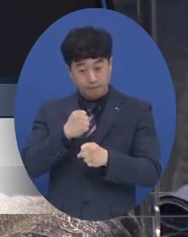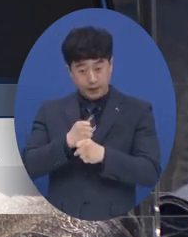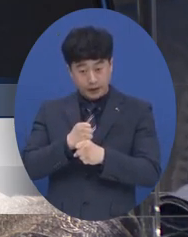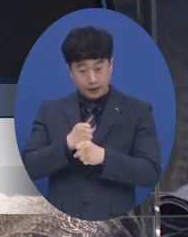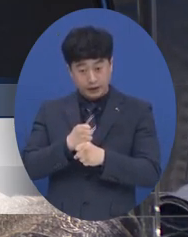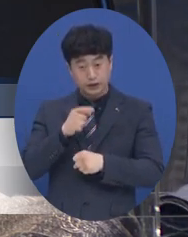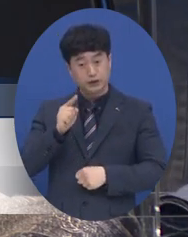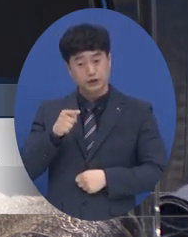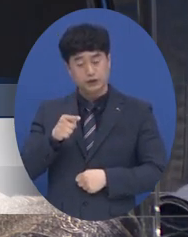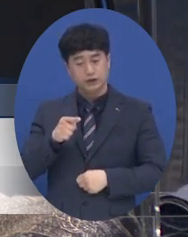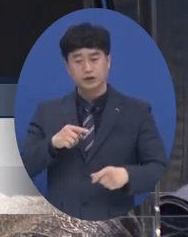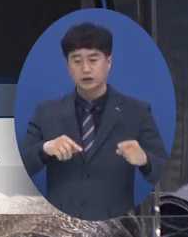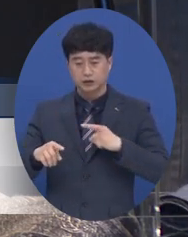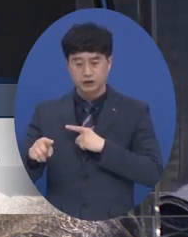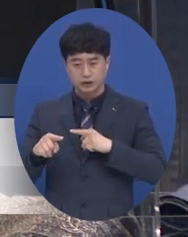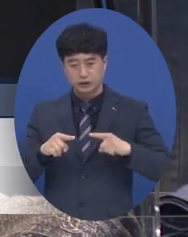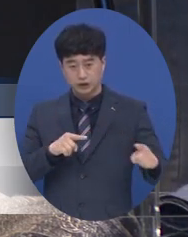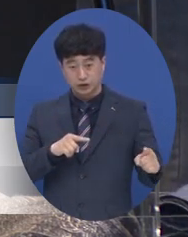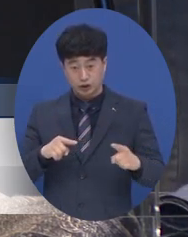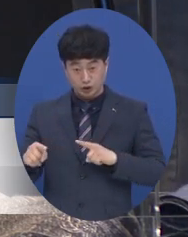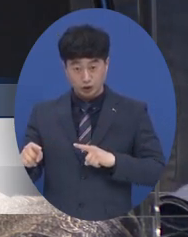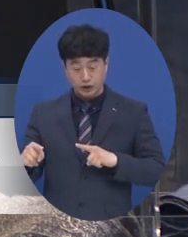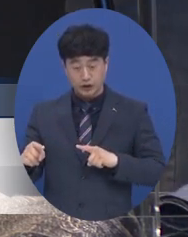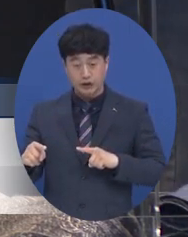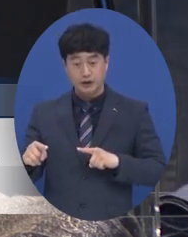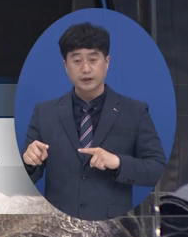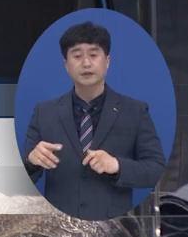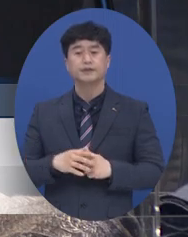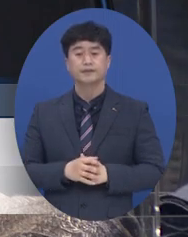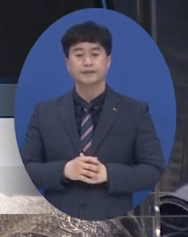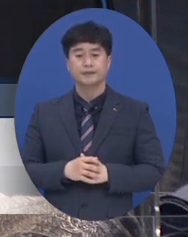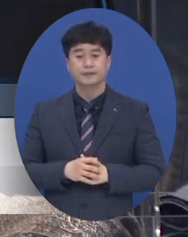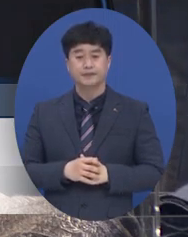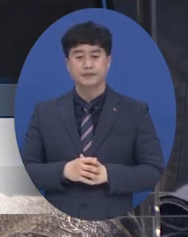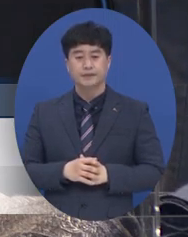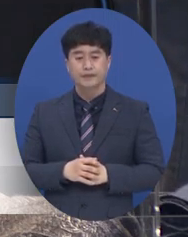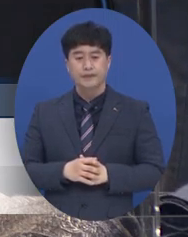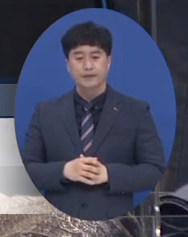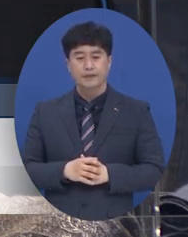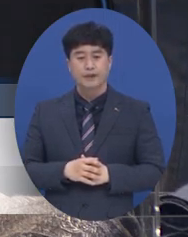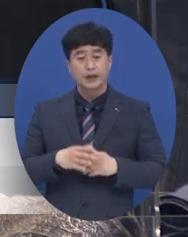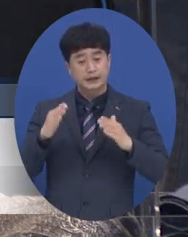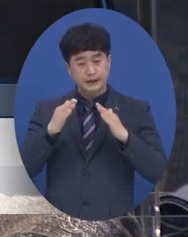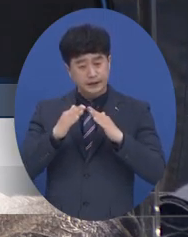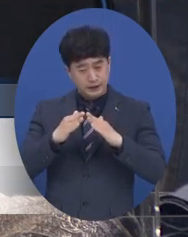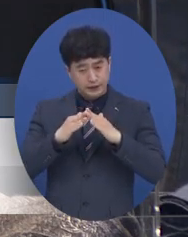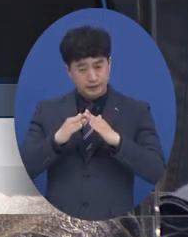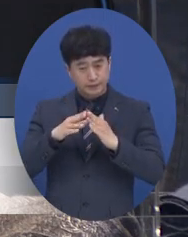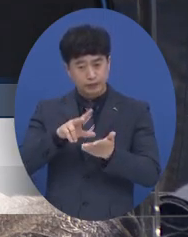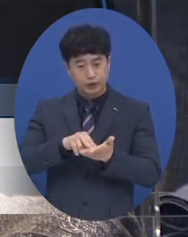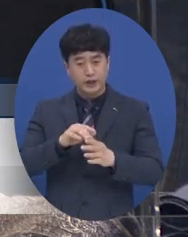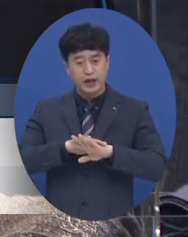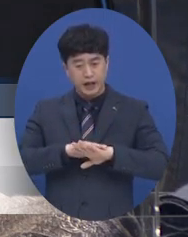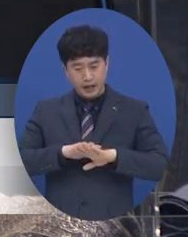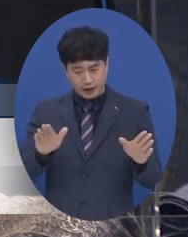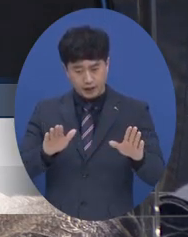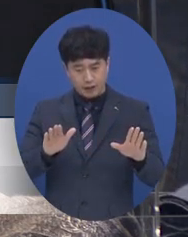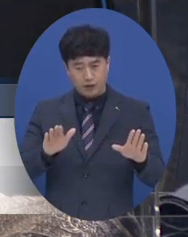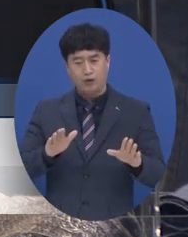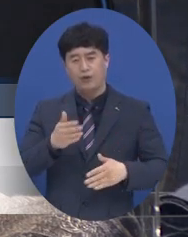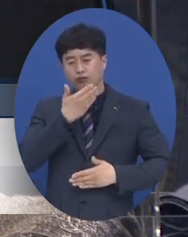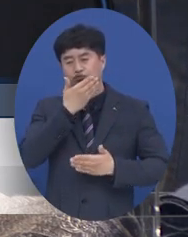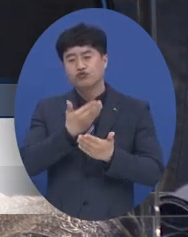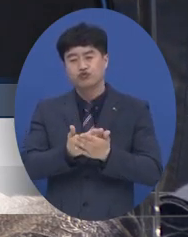고민하고 또 만들어낸 이런 정책이 우리 그 주택 문제를 해결하는